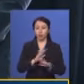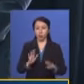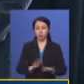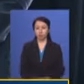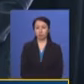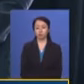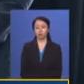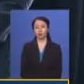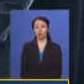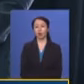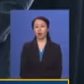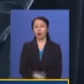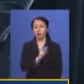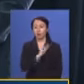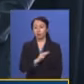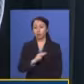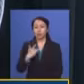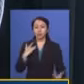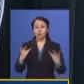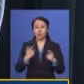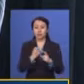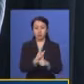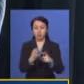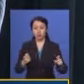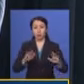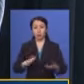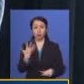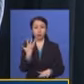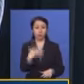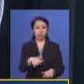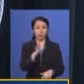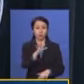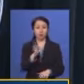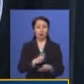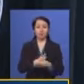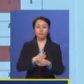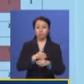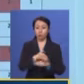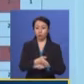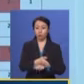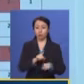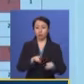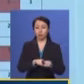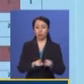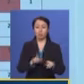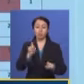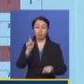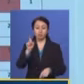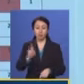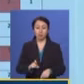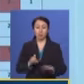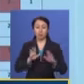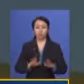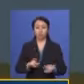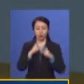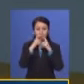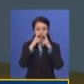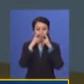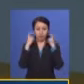работы театра со зрителем, заполняемость зала только на 50%. Вход как в помещение, так и на посадочные места только в